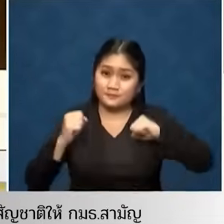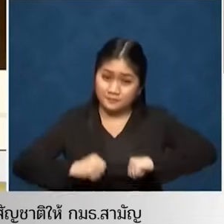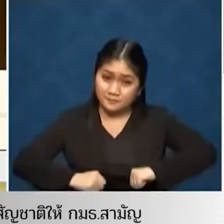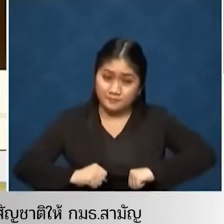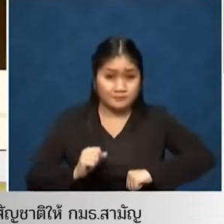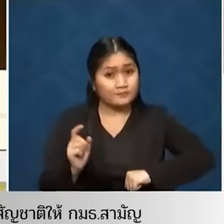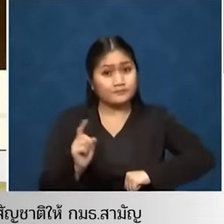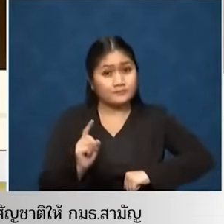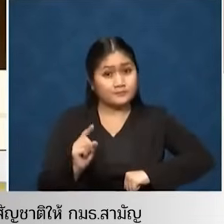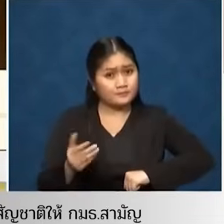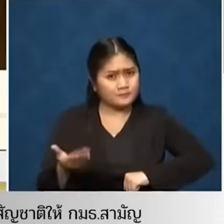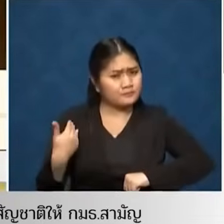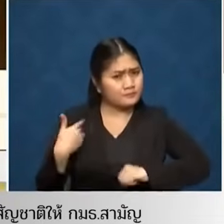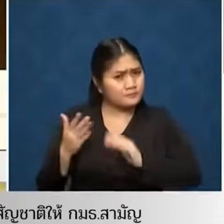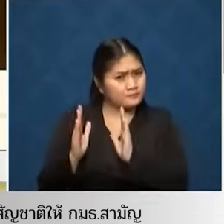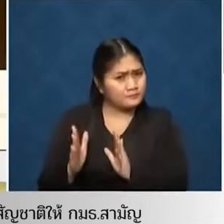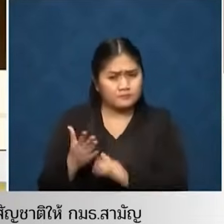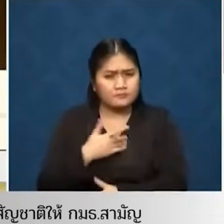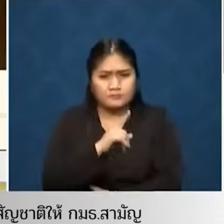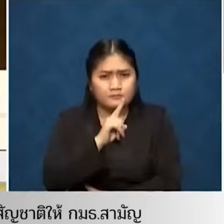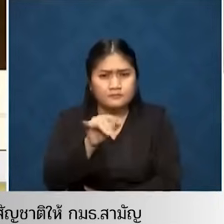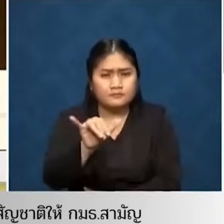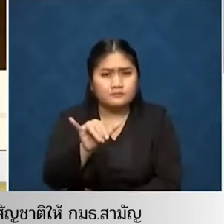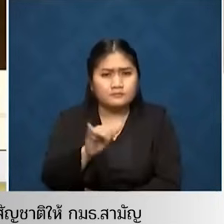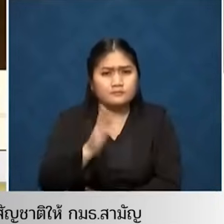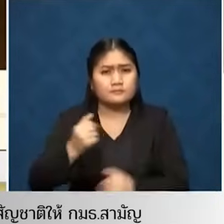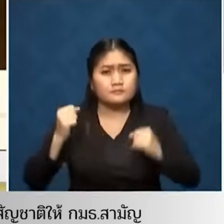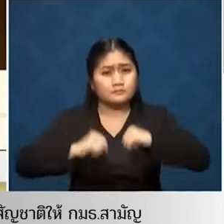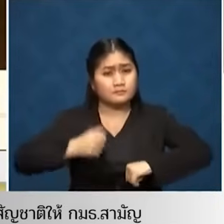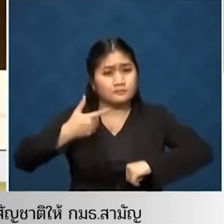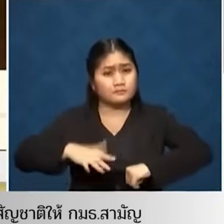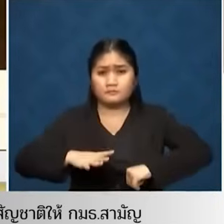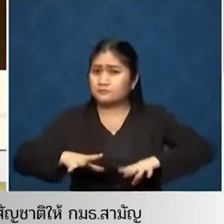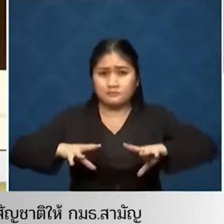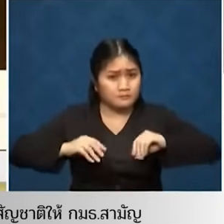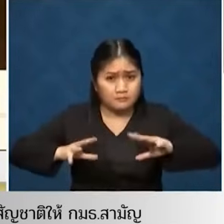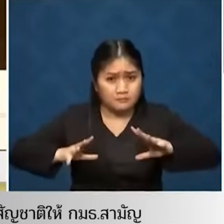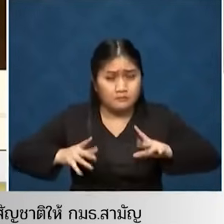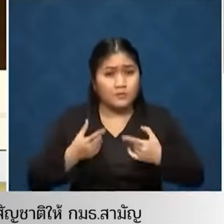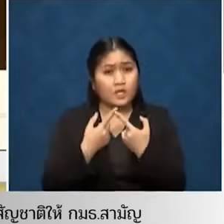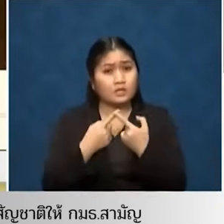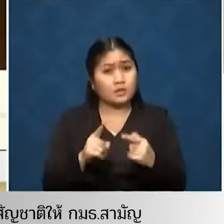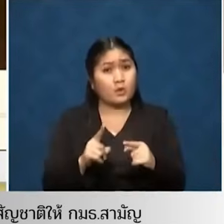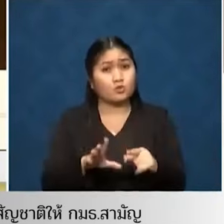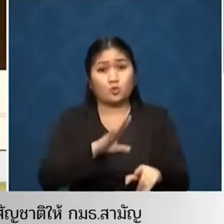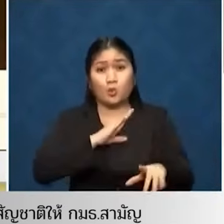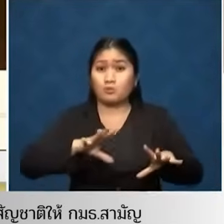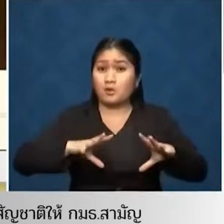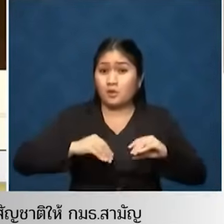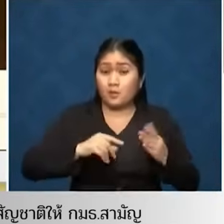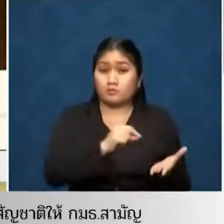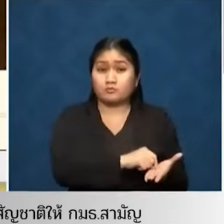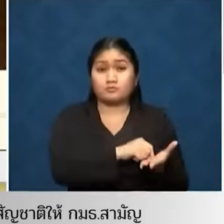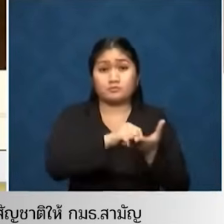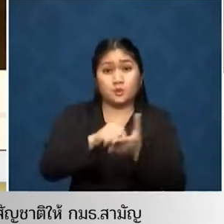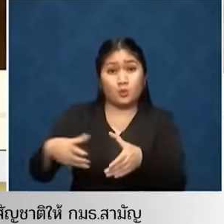แต่เห็นมีผู้ผมไม่ได้ถามแต่ว่าลงปฏิไปแล้วว่าไม่เห็นด้วยแต่ไม่เห็นด้วยนี้จะเสนอไปที่กรรมธิการของคุณโสพลมั้ยฮะ